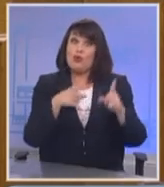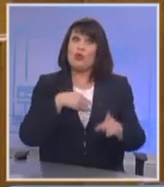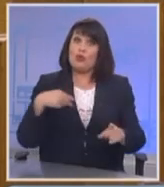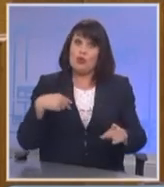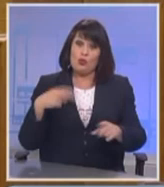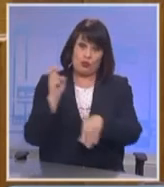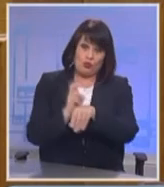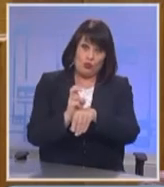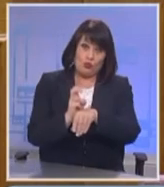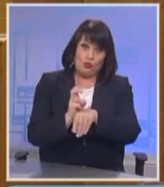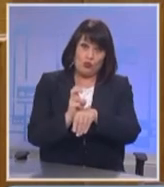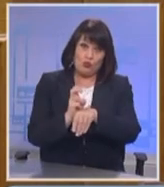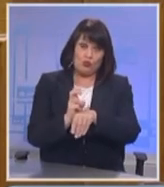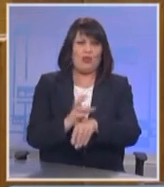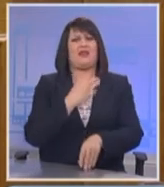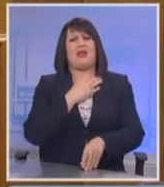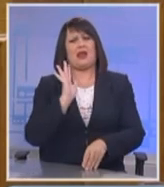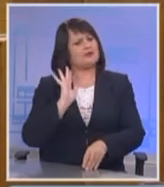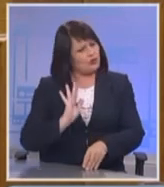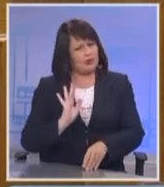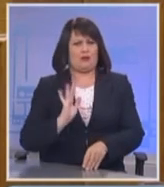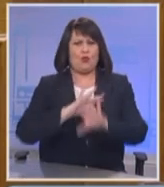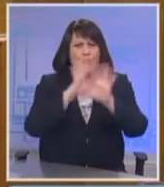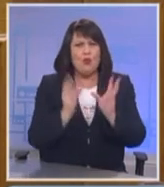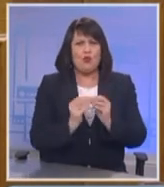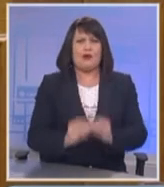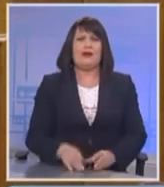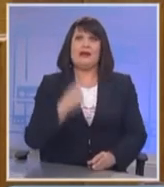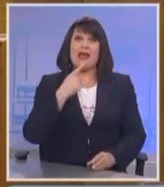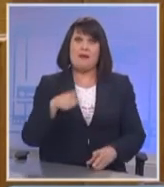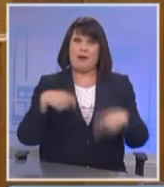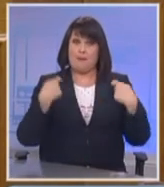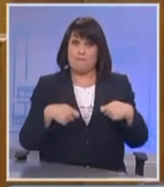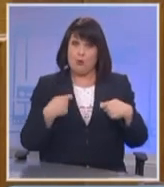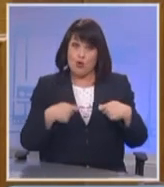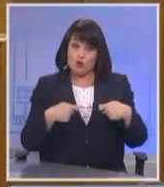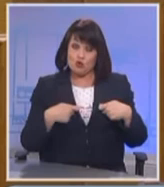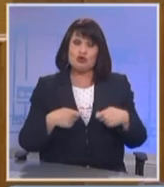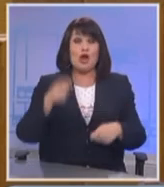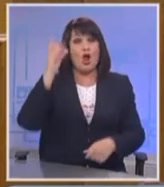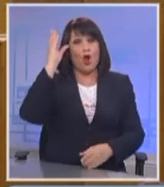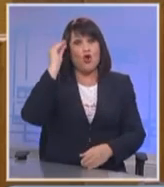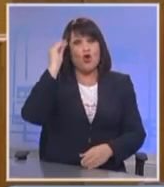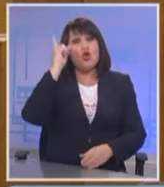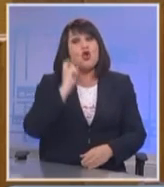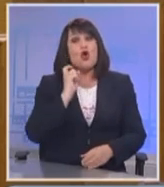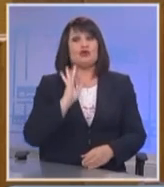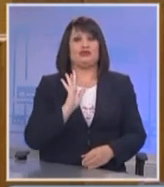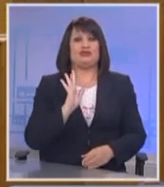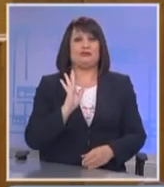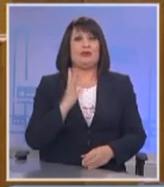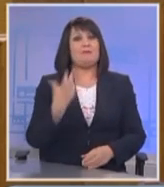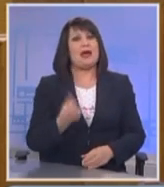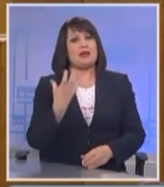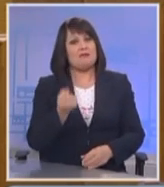περισσεύει. Εμείς το λέμε ξεκάθαρα. Πλούτος και γνώση υπάρχει για να μπορούν όλοι οι νέοι